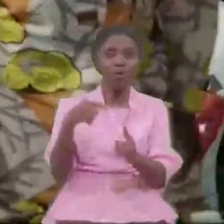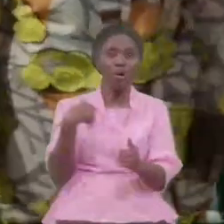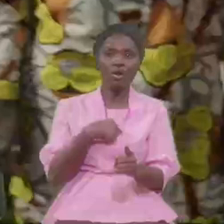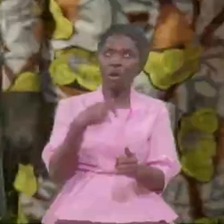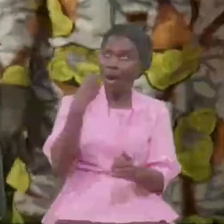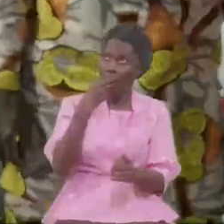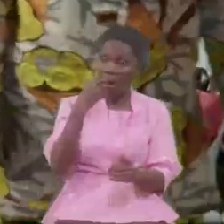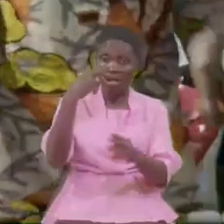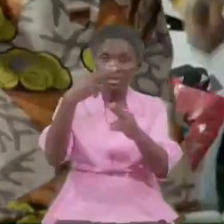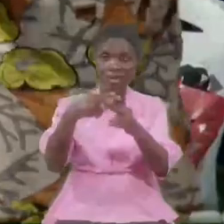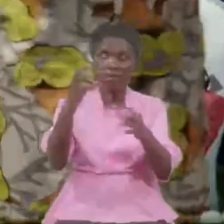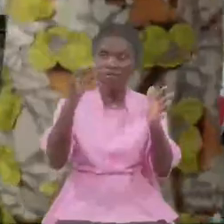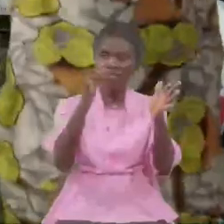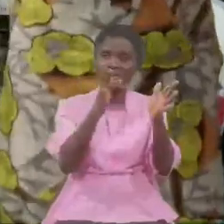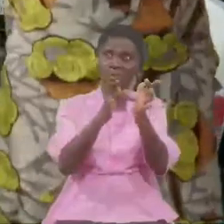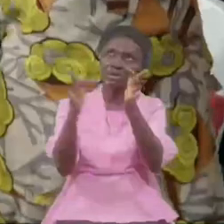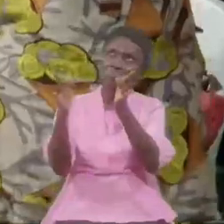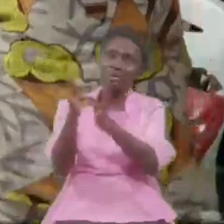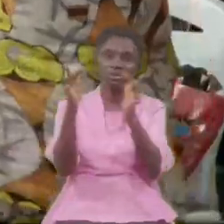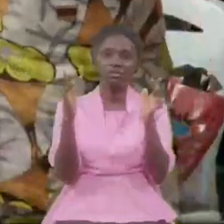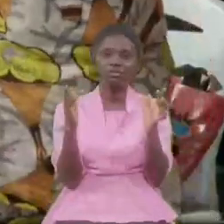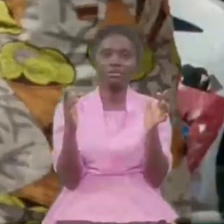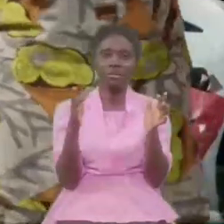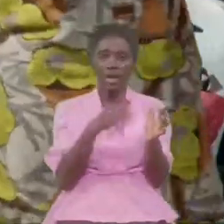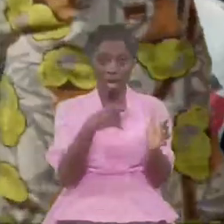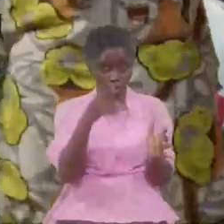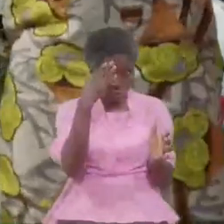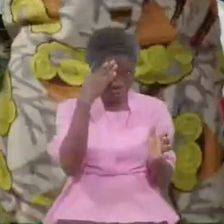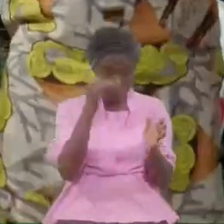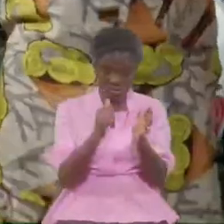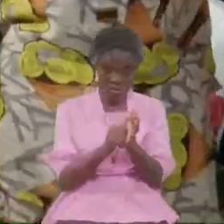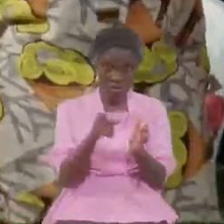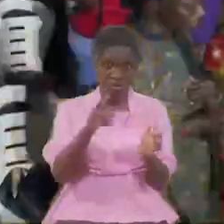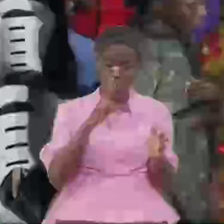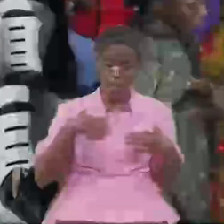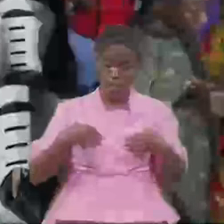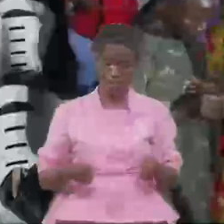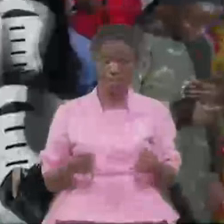Dès que je mentionnerai le nom de Jésus, vous savez que vous êtes guéri.